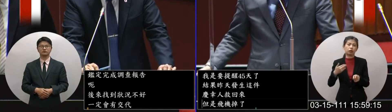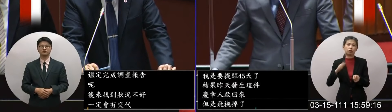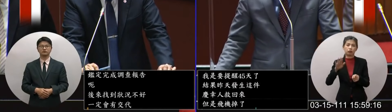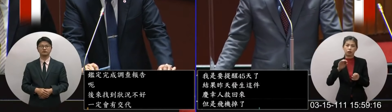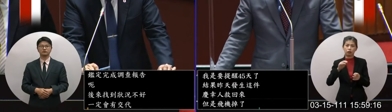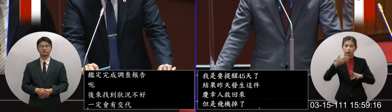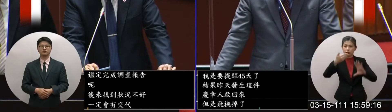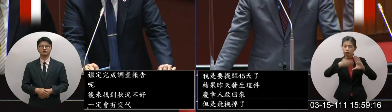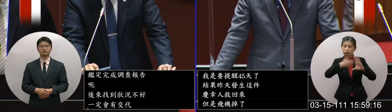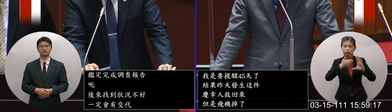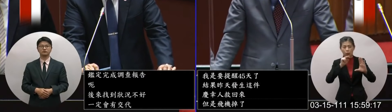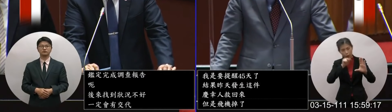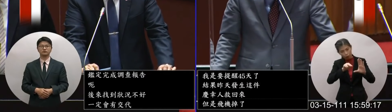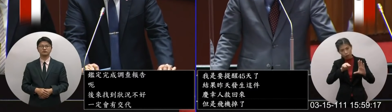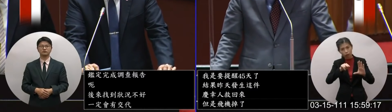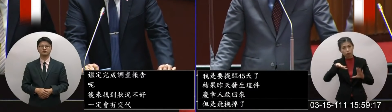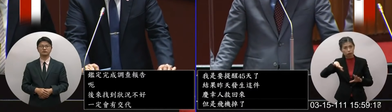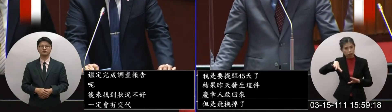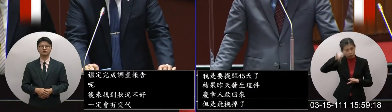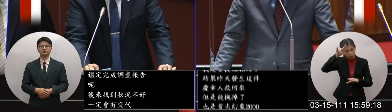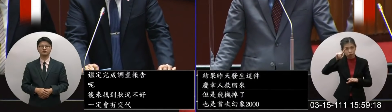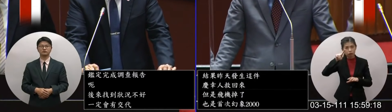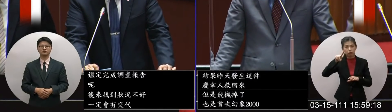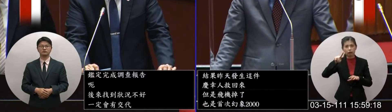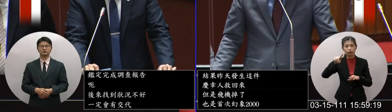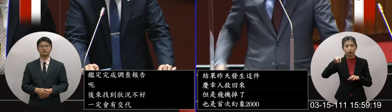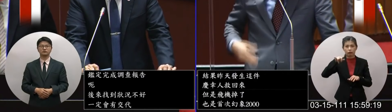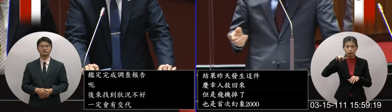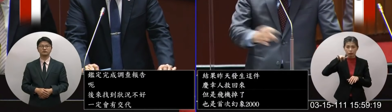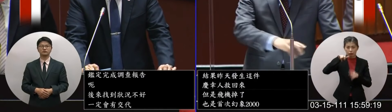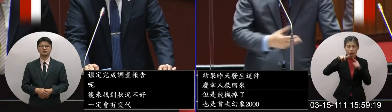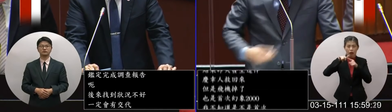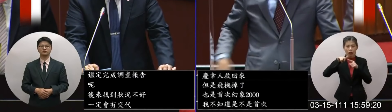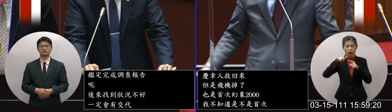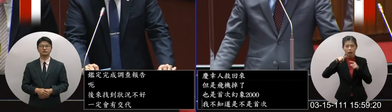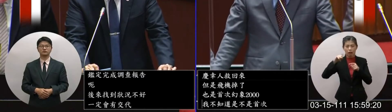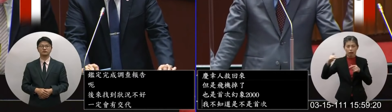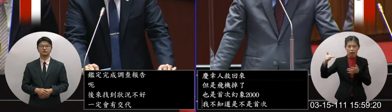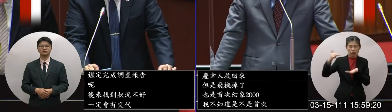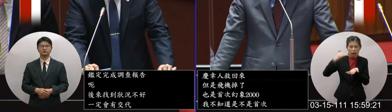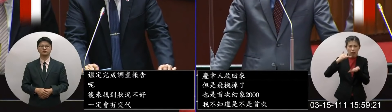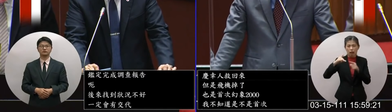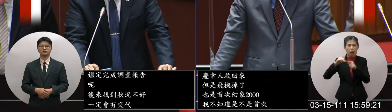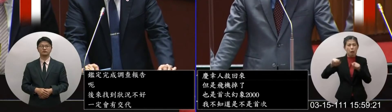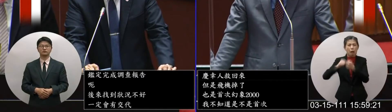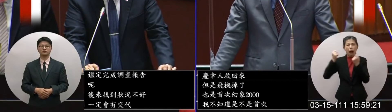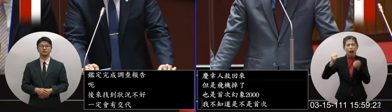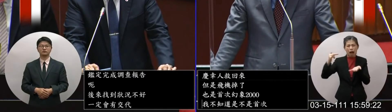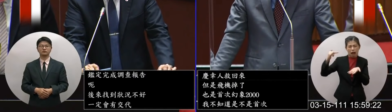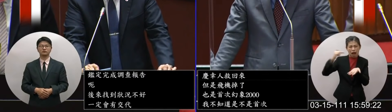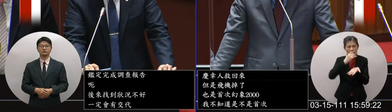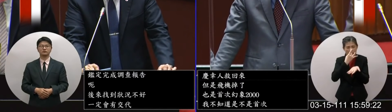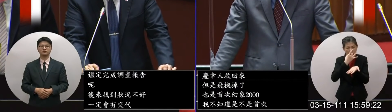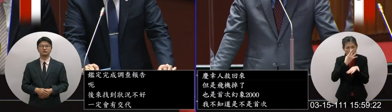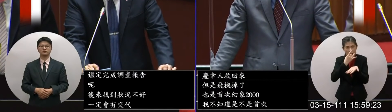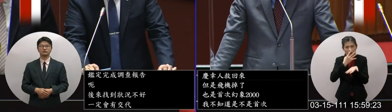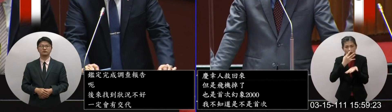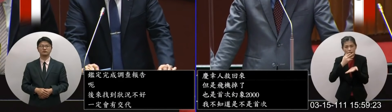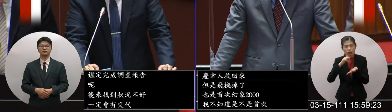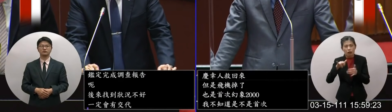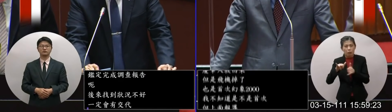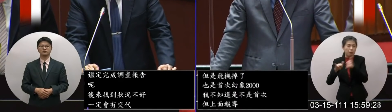面报道是说首次飞行员在空中发现飞机故障返场失败，对不对？幻象2000是不是第